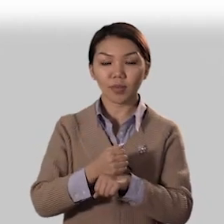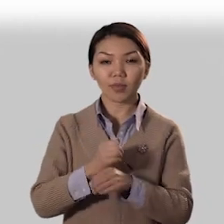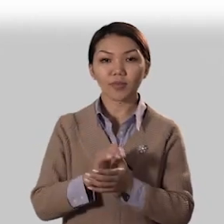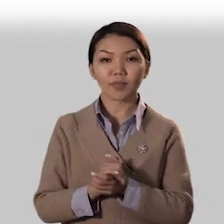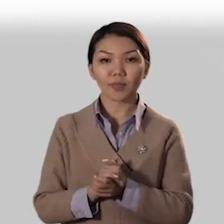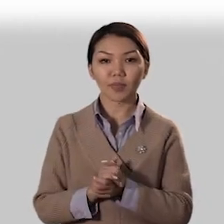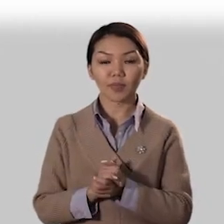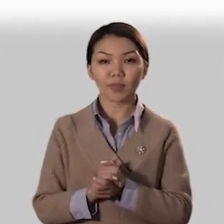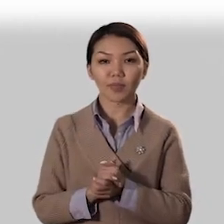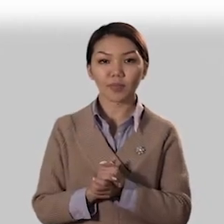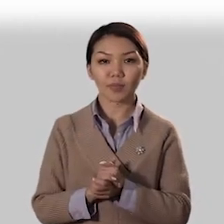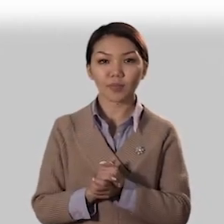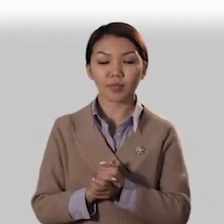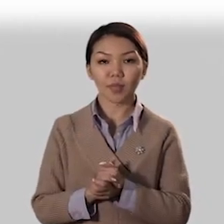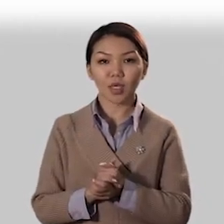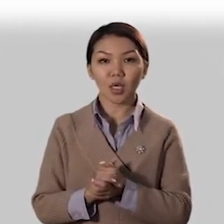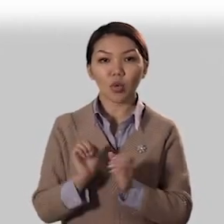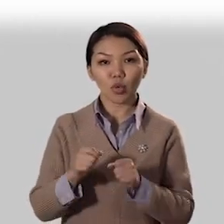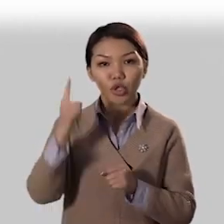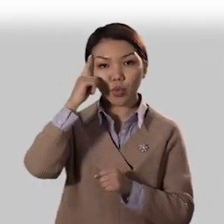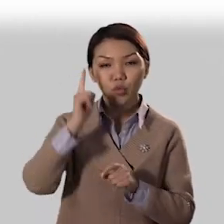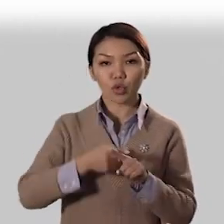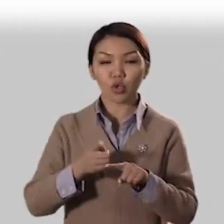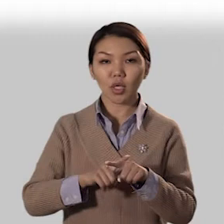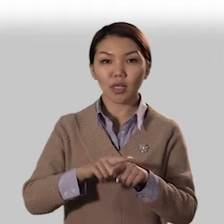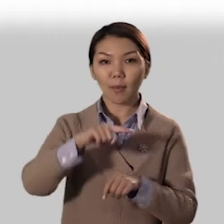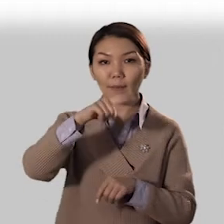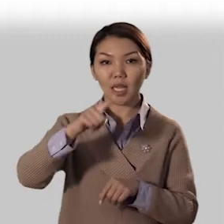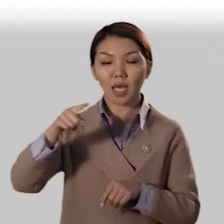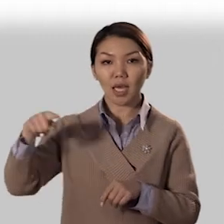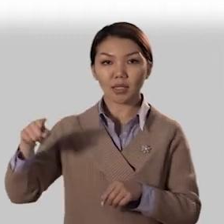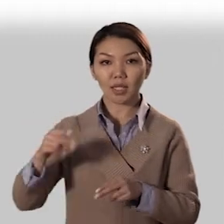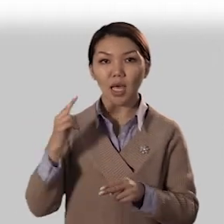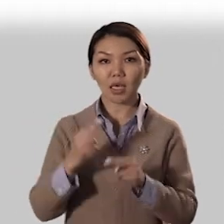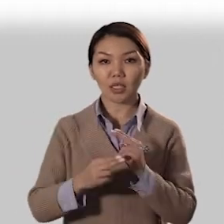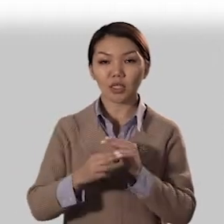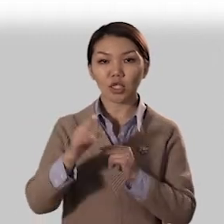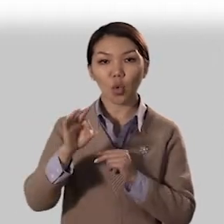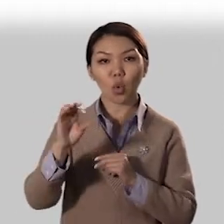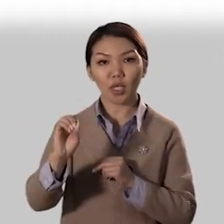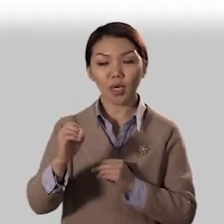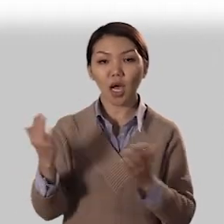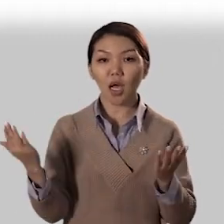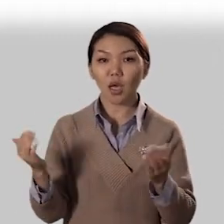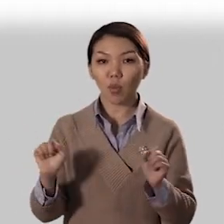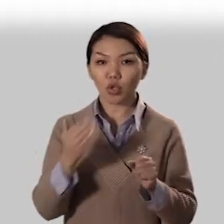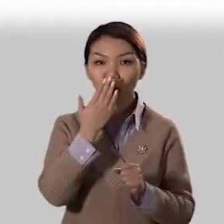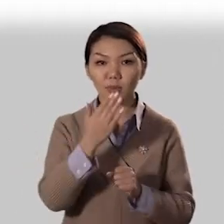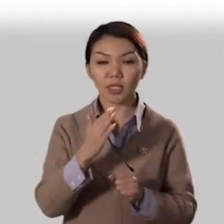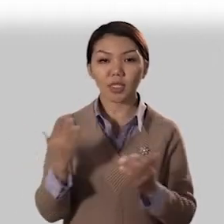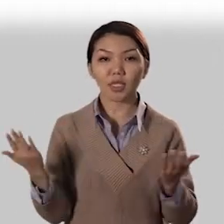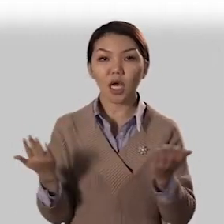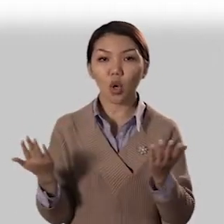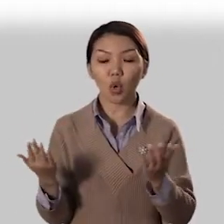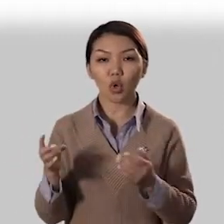все признаки имени прилагательного какое окончание о.е. но в контексте